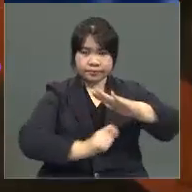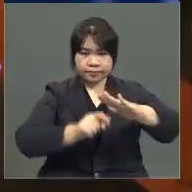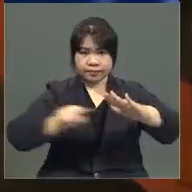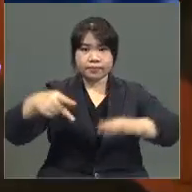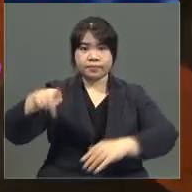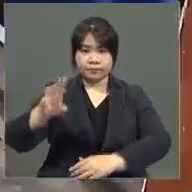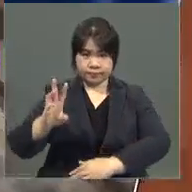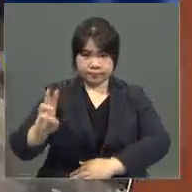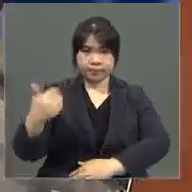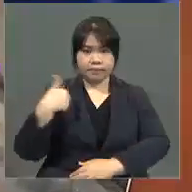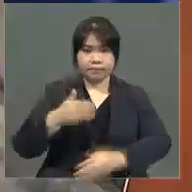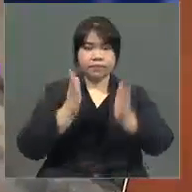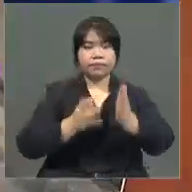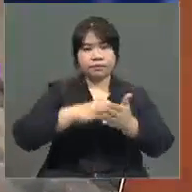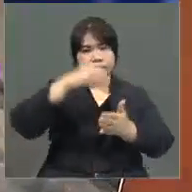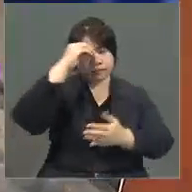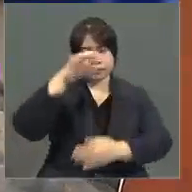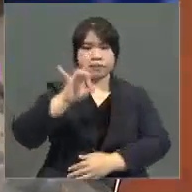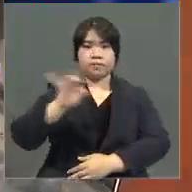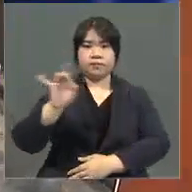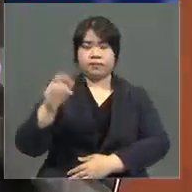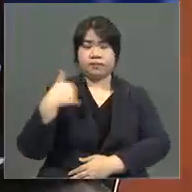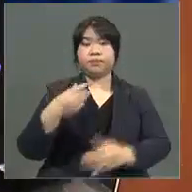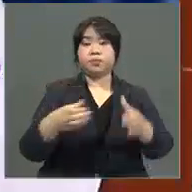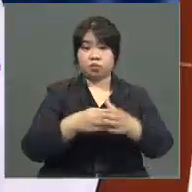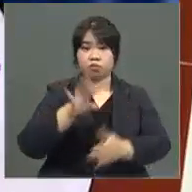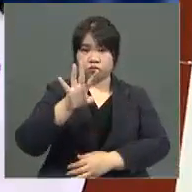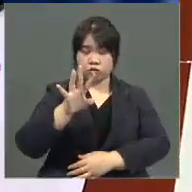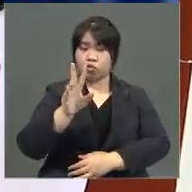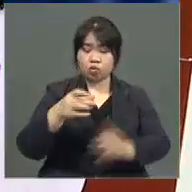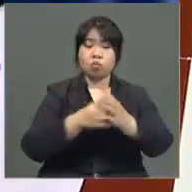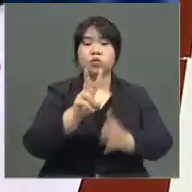ถึงป.6มีนักเรียนอยู่กว่า800คนก็ต้องแบ่งเป็น2กลุ่มนะคะให้สลับกันมาเรียนค่ะ